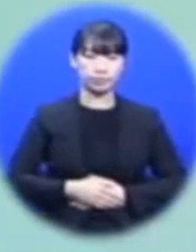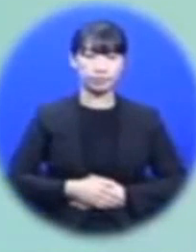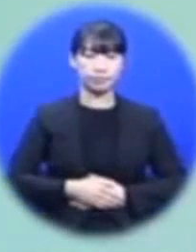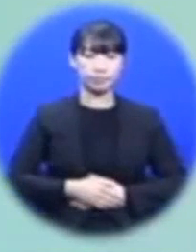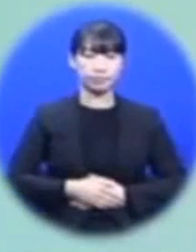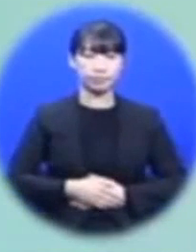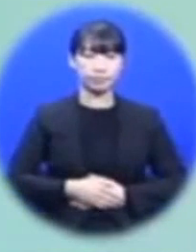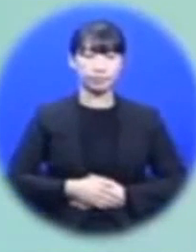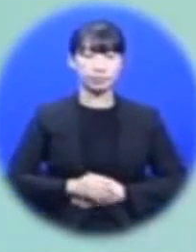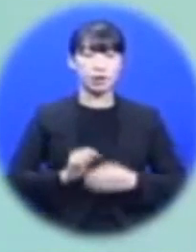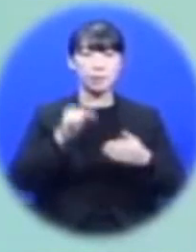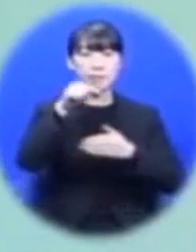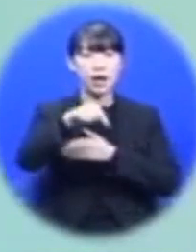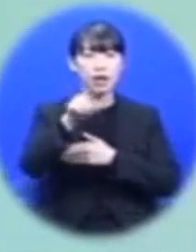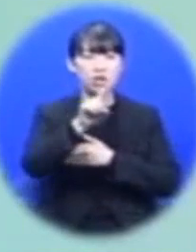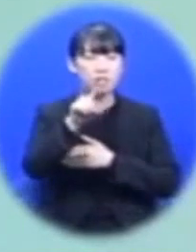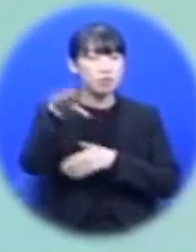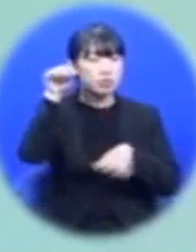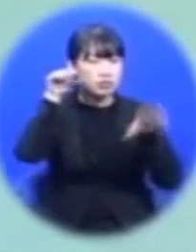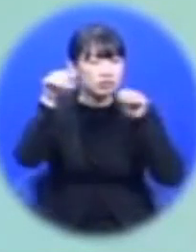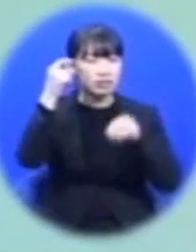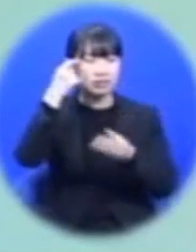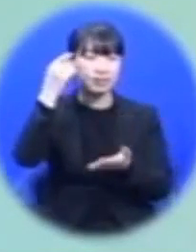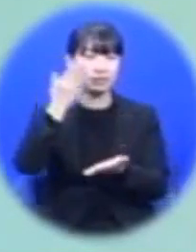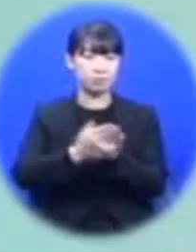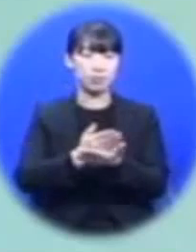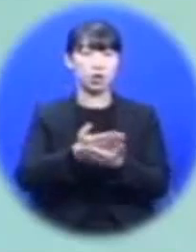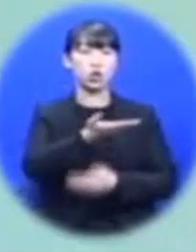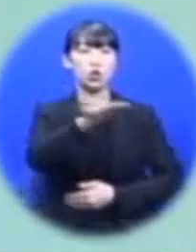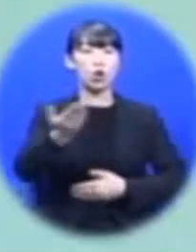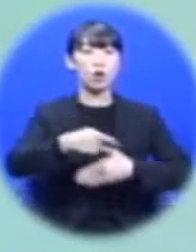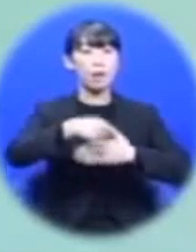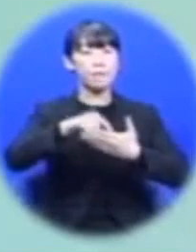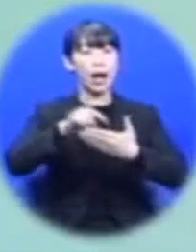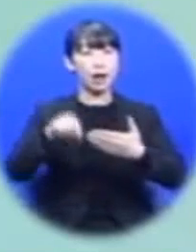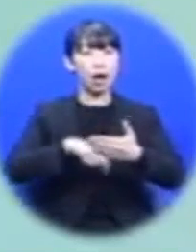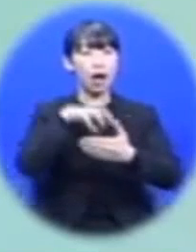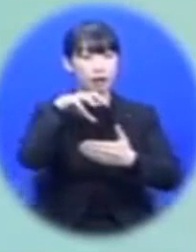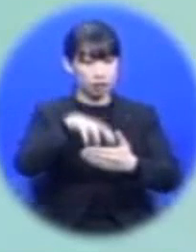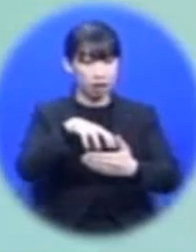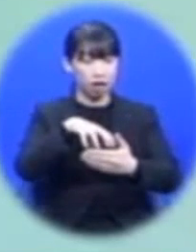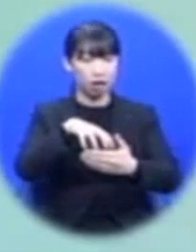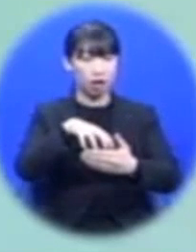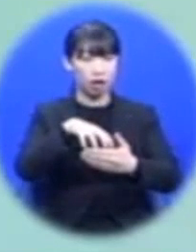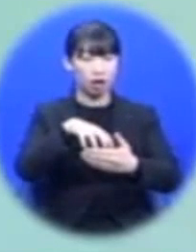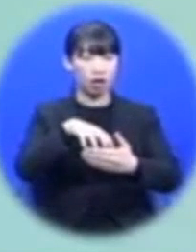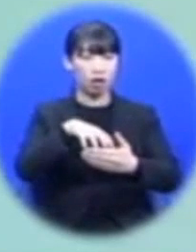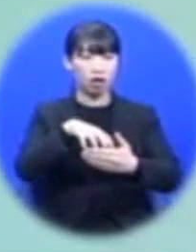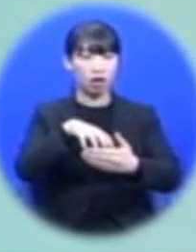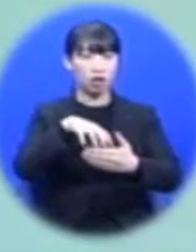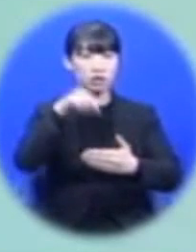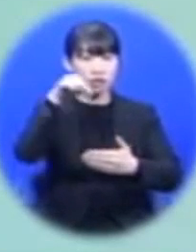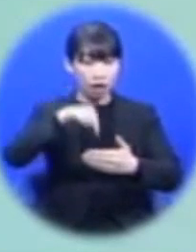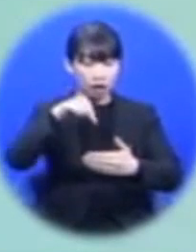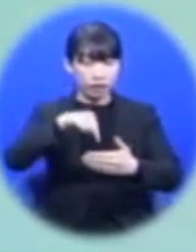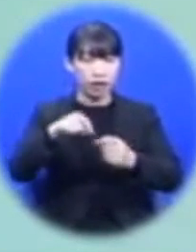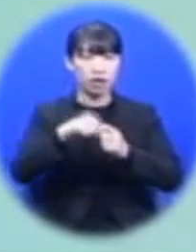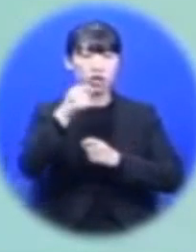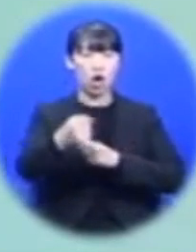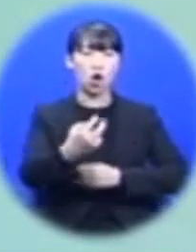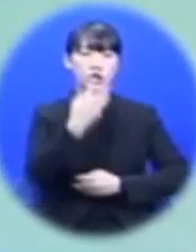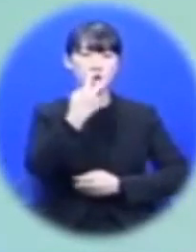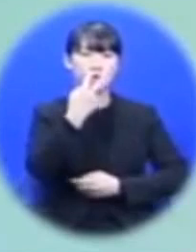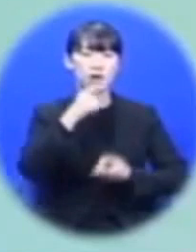바깥에서 할 필요가 없이 지금 여러분의 마음속에 여러분에게 영원한 생명이 있다는